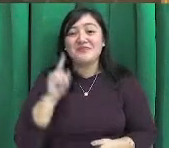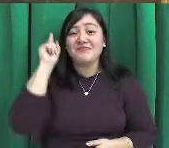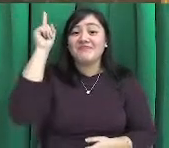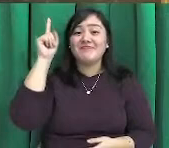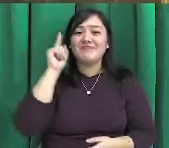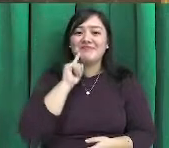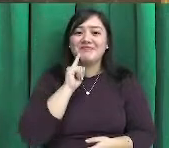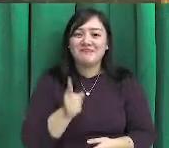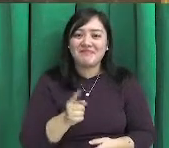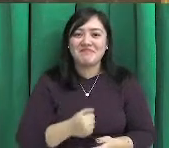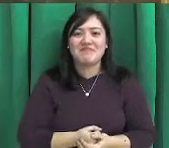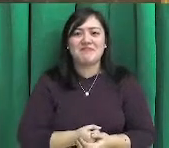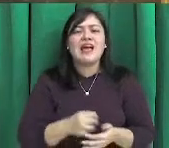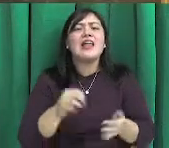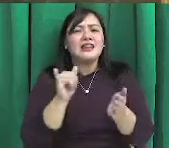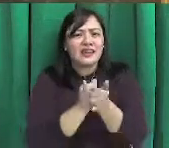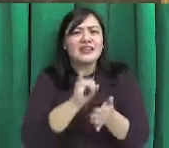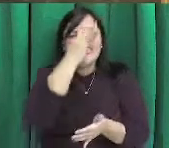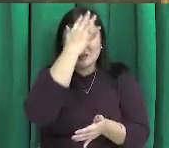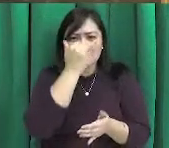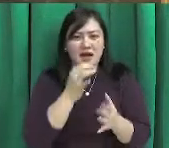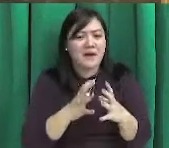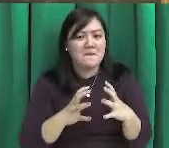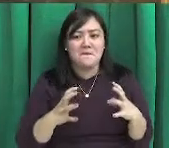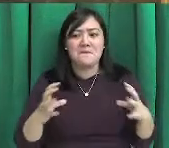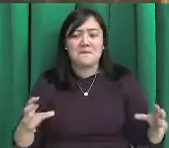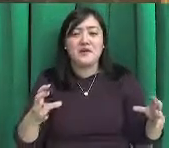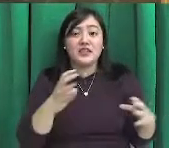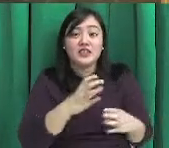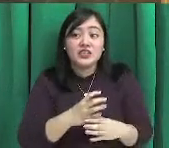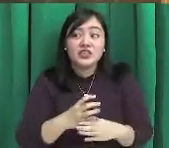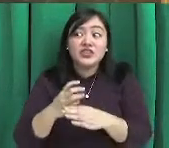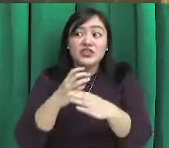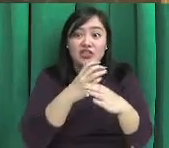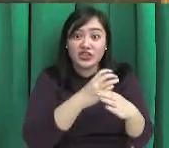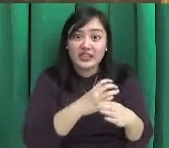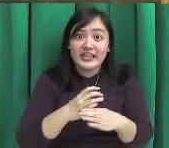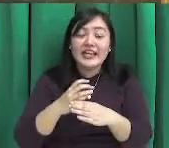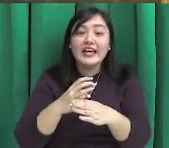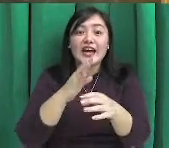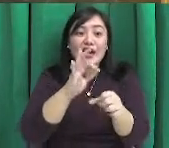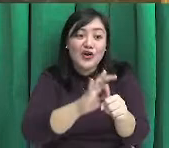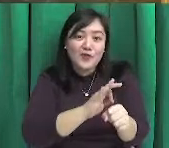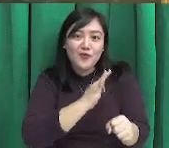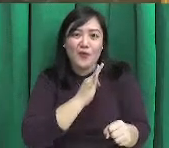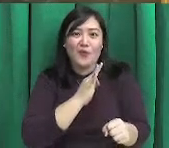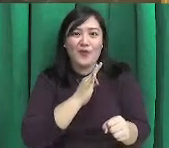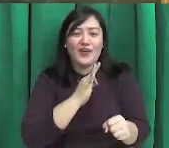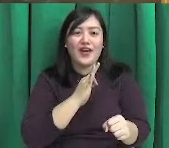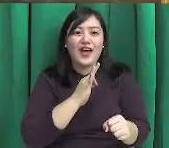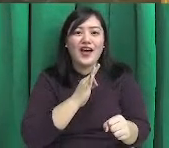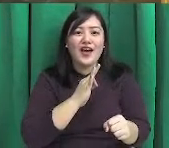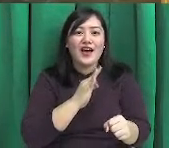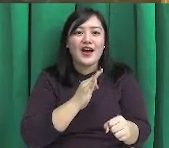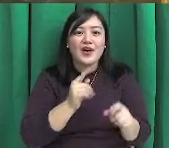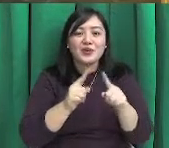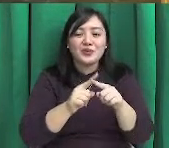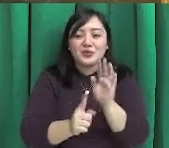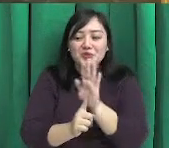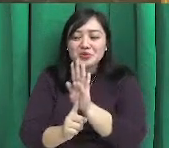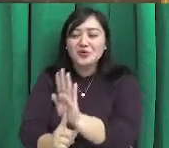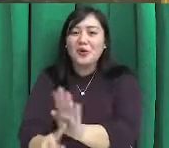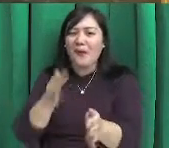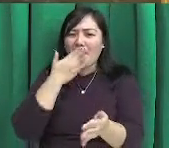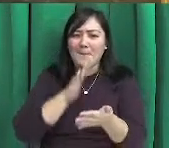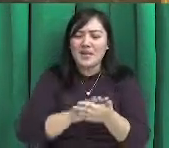nating... Ingat kaya, ingat na ingat. Ingat na ingat. Yeah. Para hindi ma-turn off yung babae. Oh, yes, at pag na-turn off, ayoko na sa'yo.